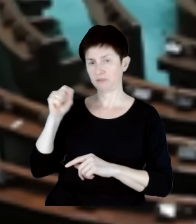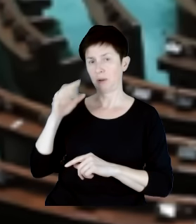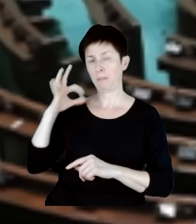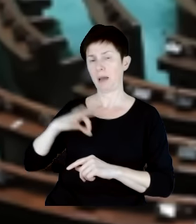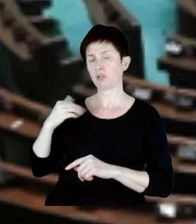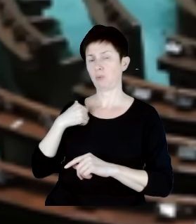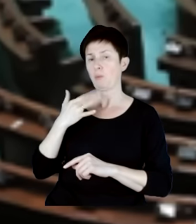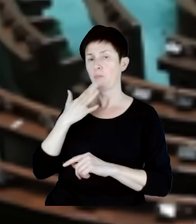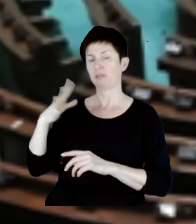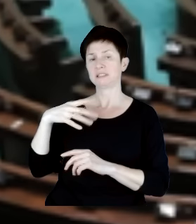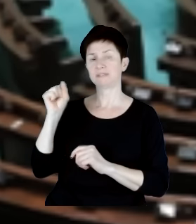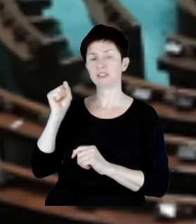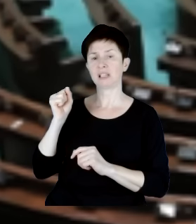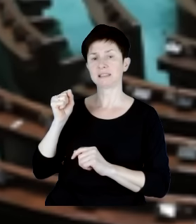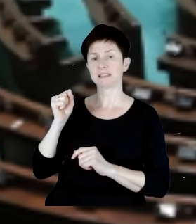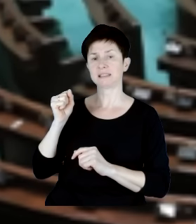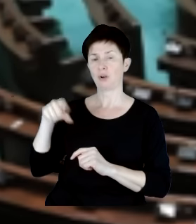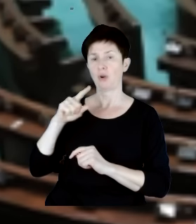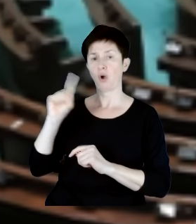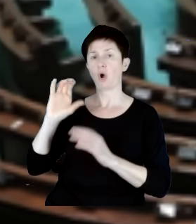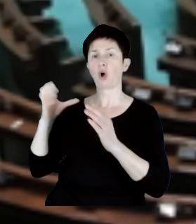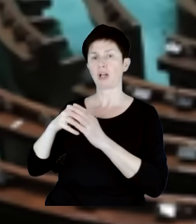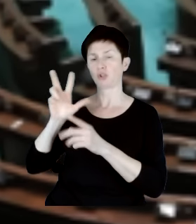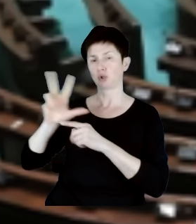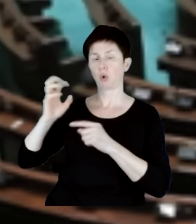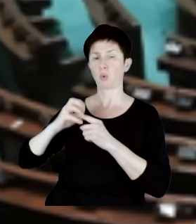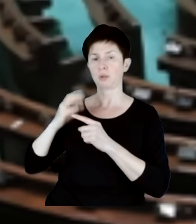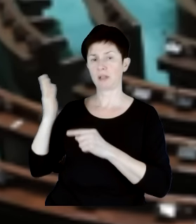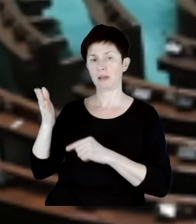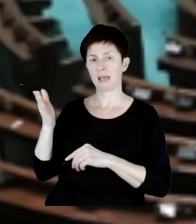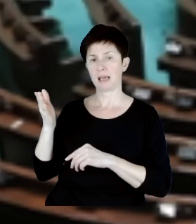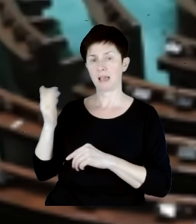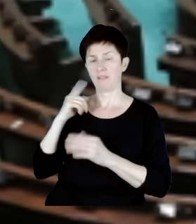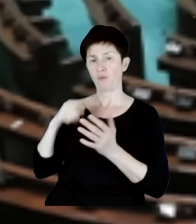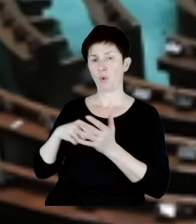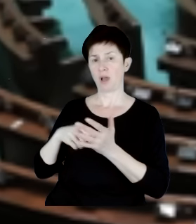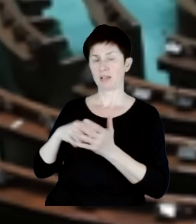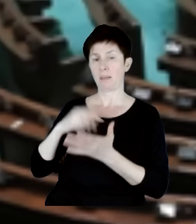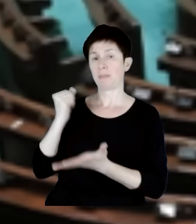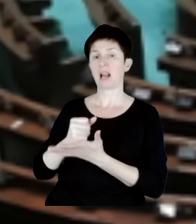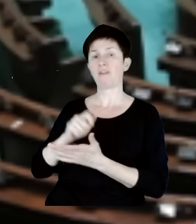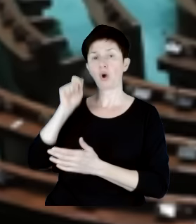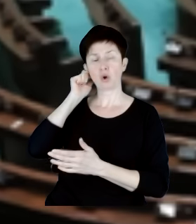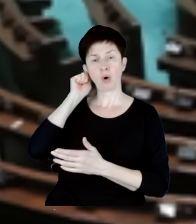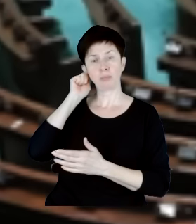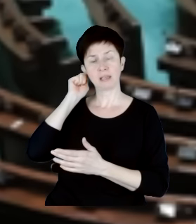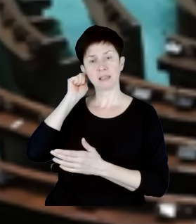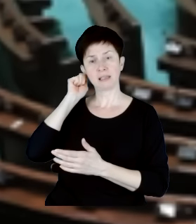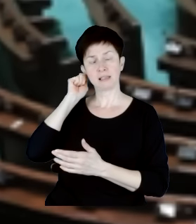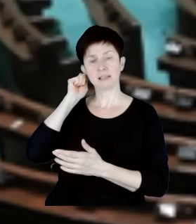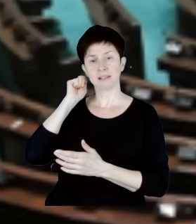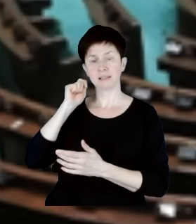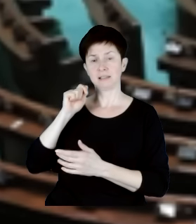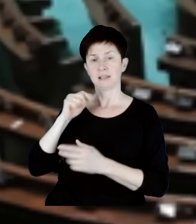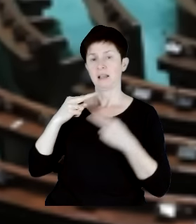zwycięstwo koalicji 13 grudnia, to właśnie prawa kobiet, no bo po decyzji Trybunału